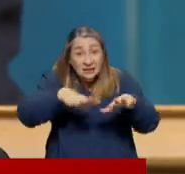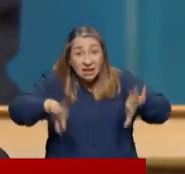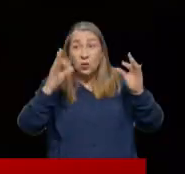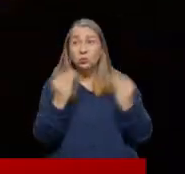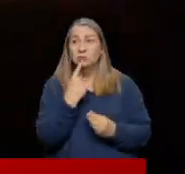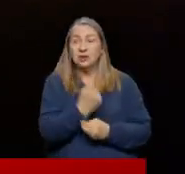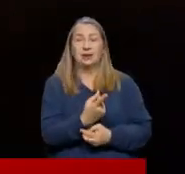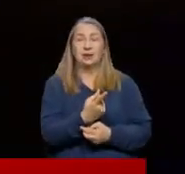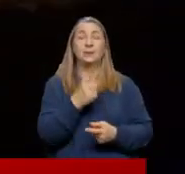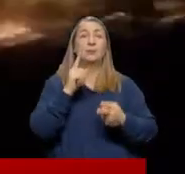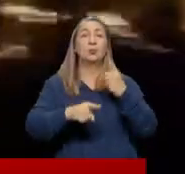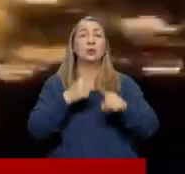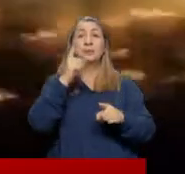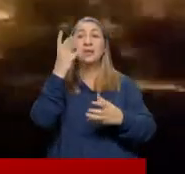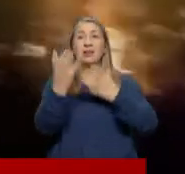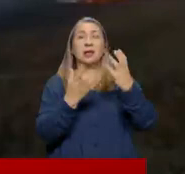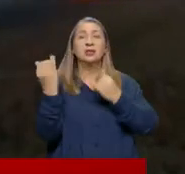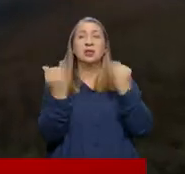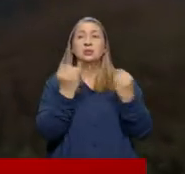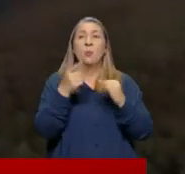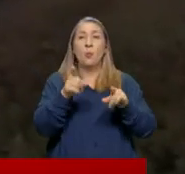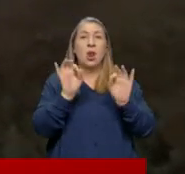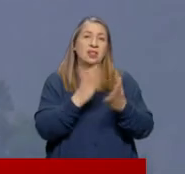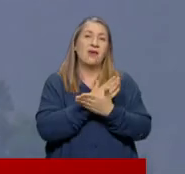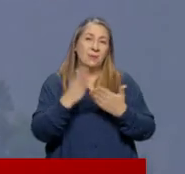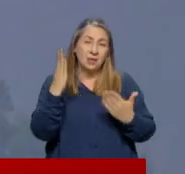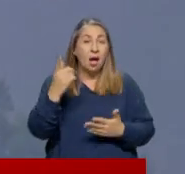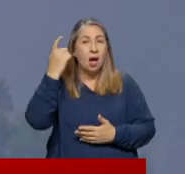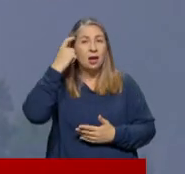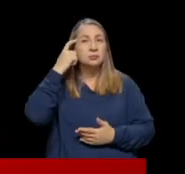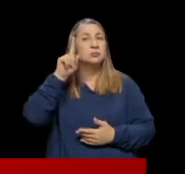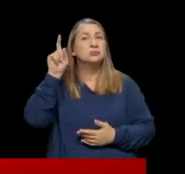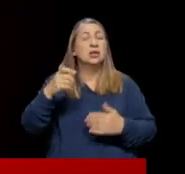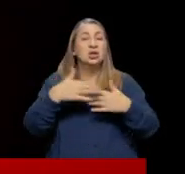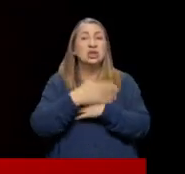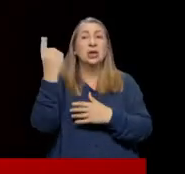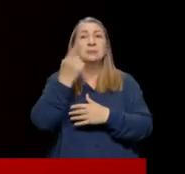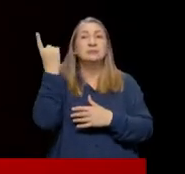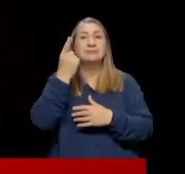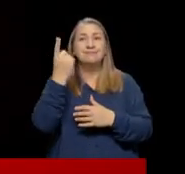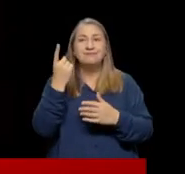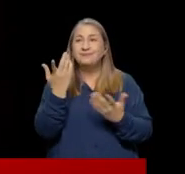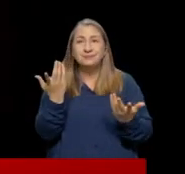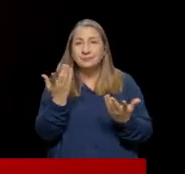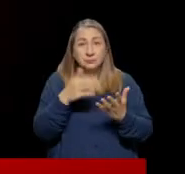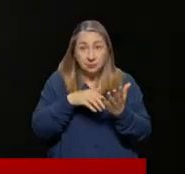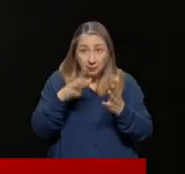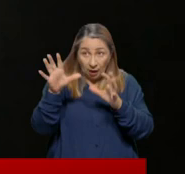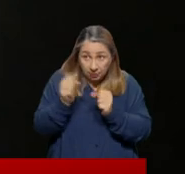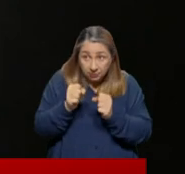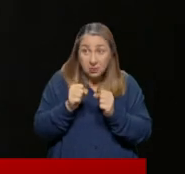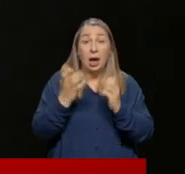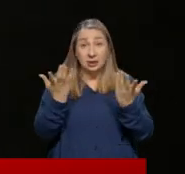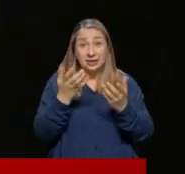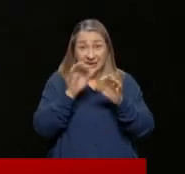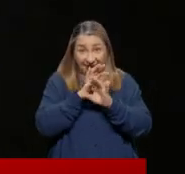hazırlıklı olsun diye siyasetin bir yangın tartışması daha böyle yaşanırken akıllardaki soru gece görüş imkanı müdahale araçlarının tamamlanıp